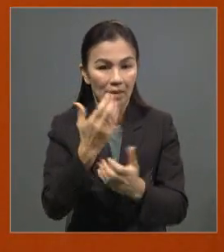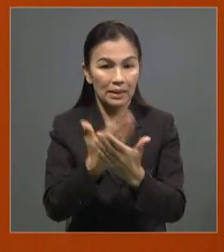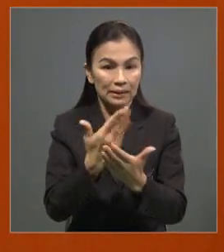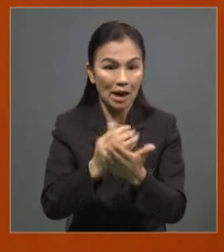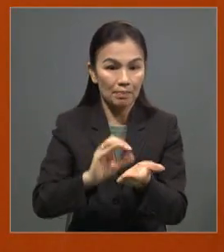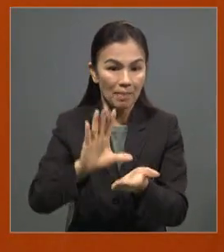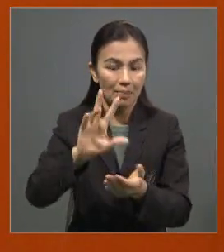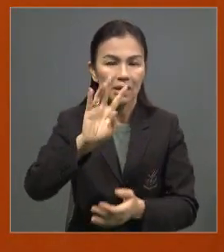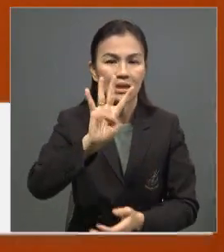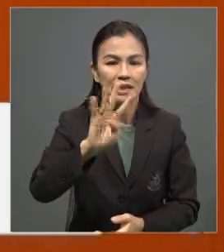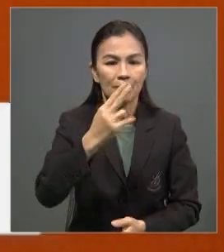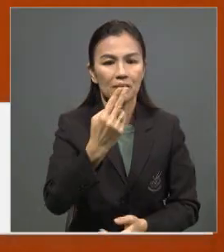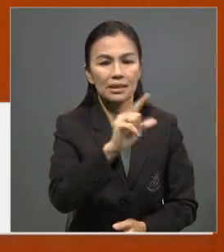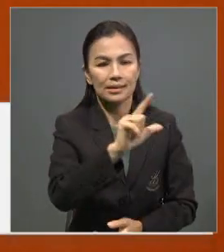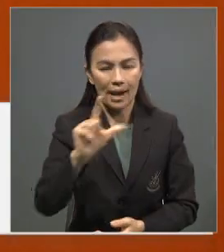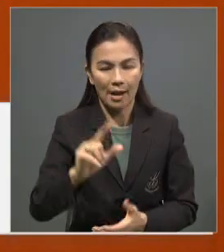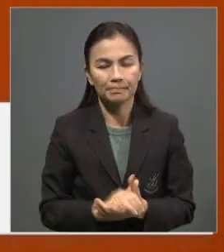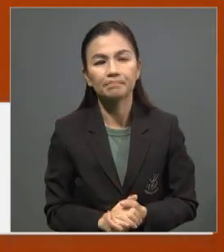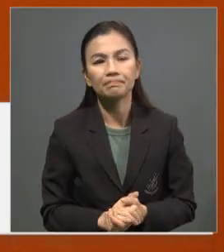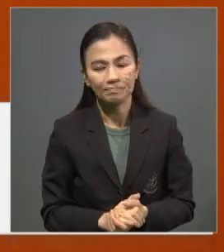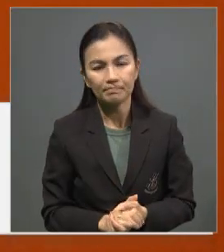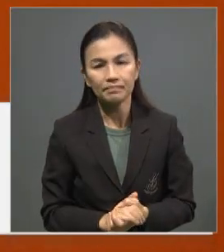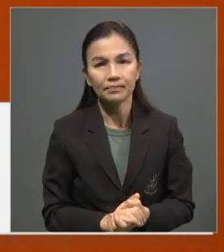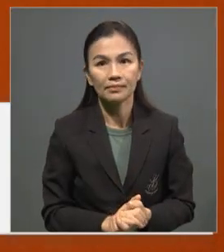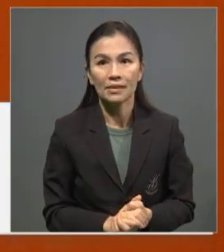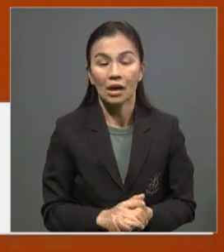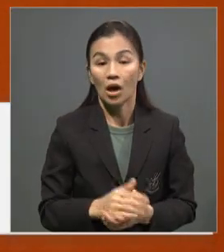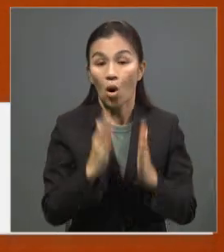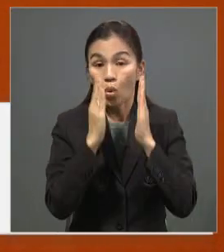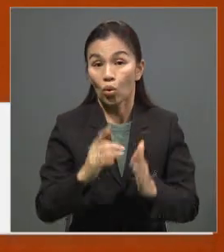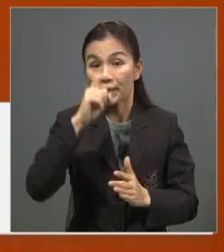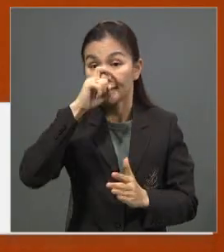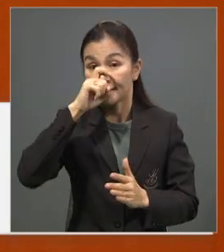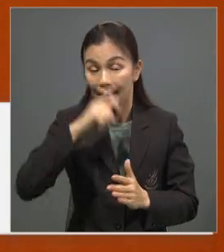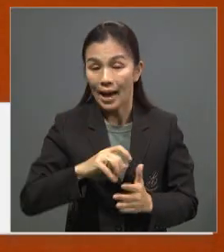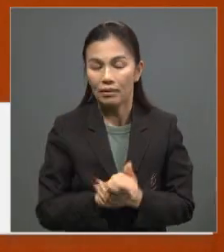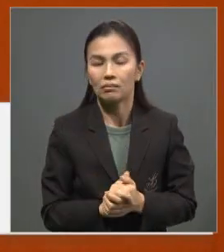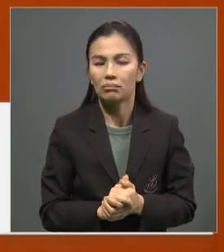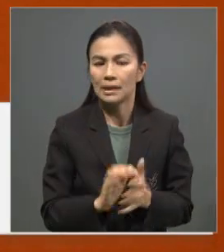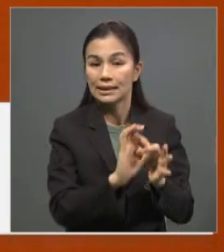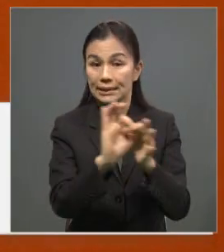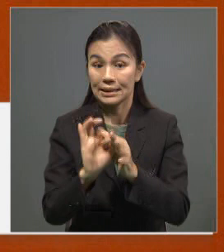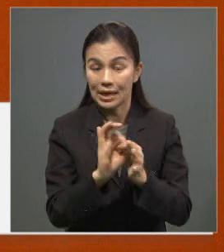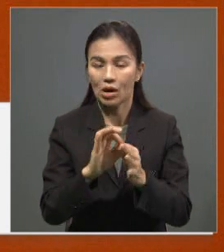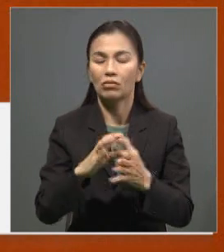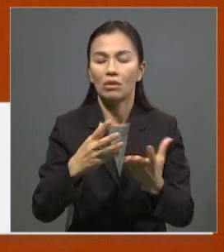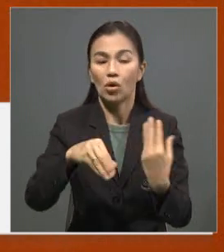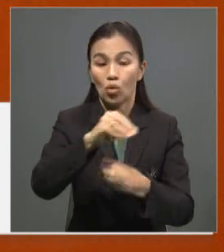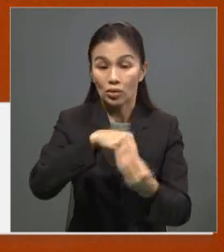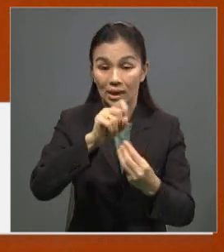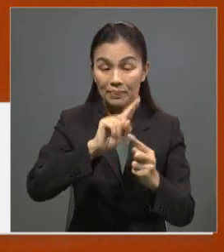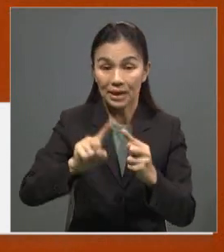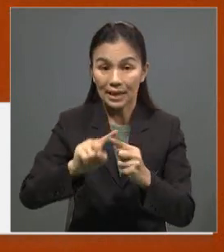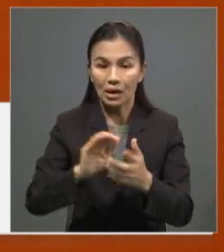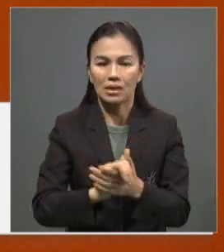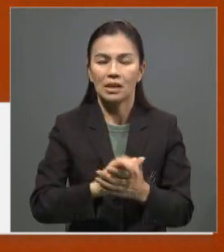สูงถึง 40,000 ล้านบาทซึ่งคนไทยเราเองเนี่ยสามารถเข้าไปเกี่ยวข้องในอุตสาหกรรมนี้ได้นี่ในวงเงินไ